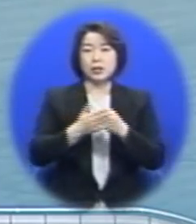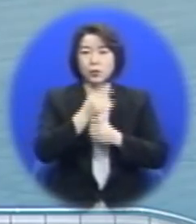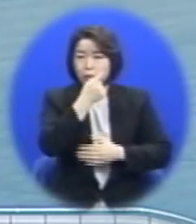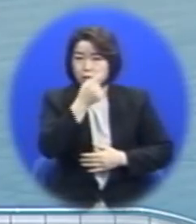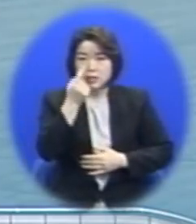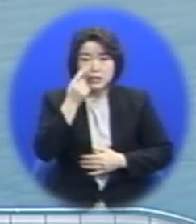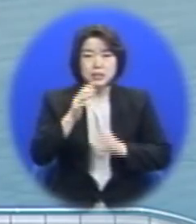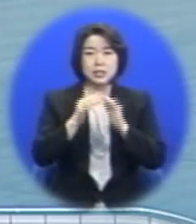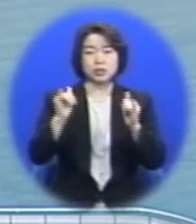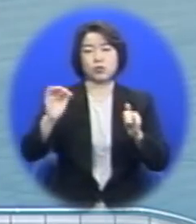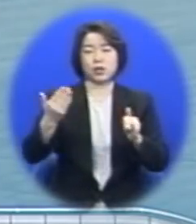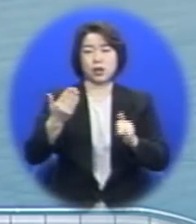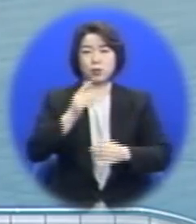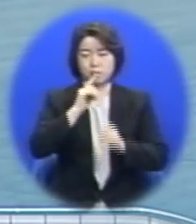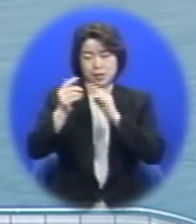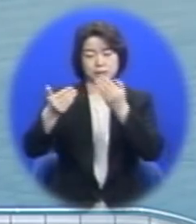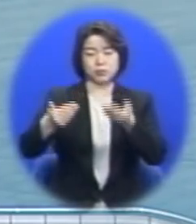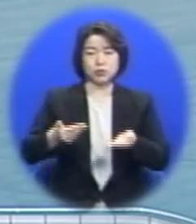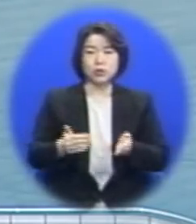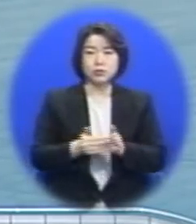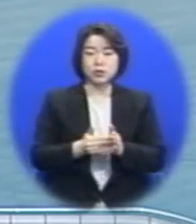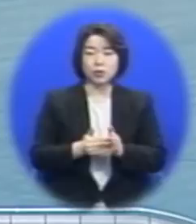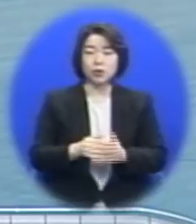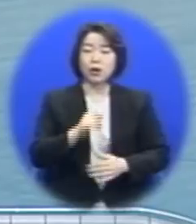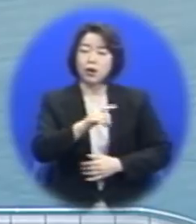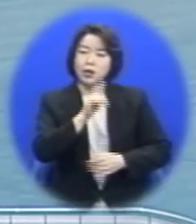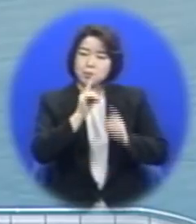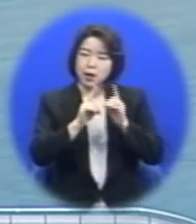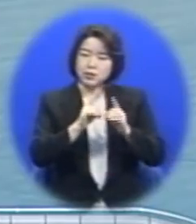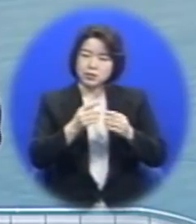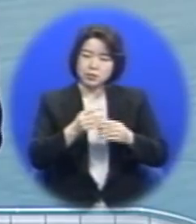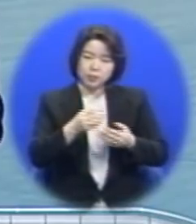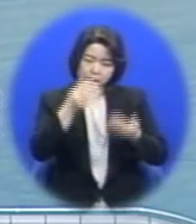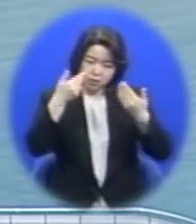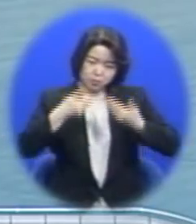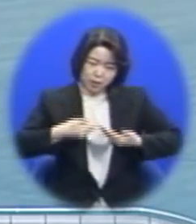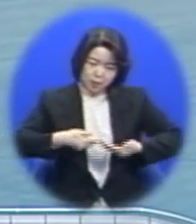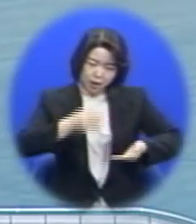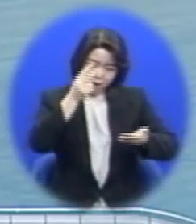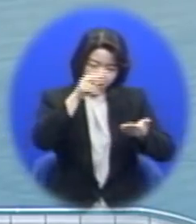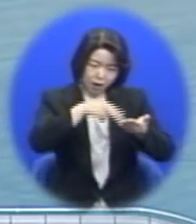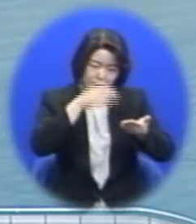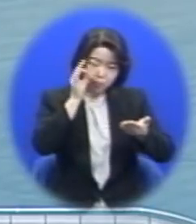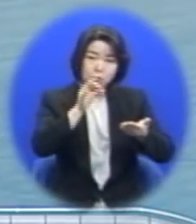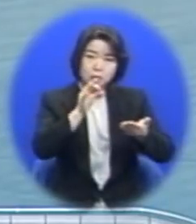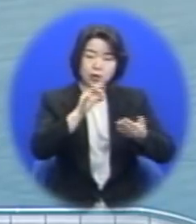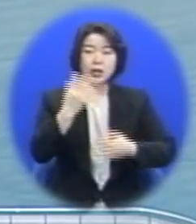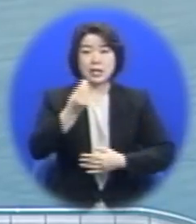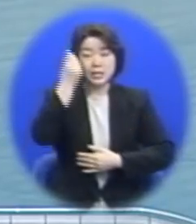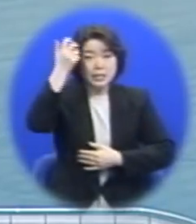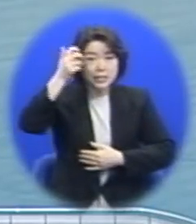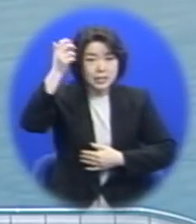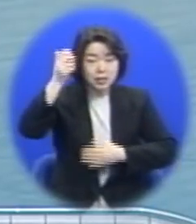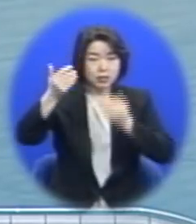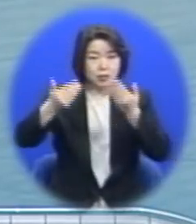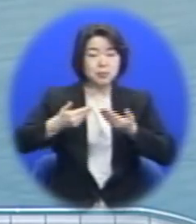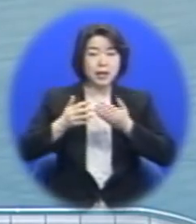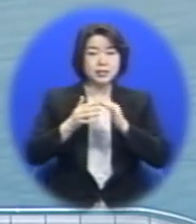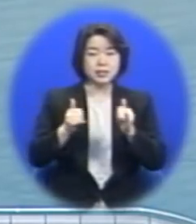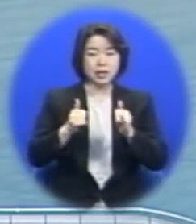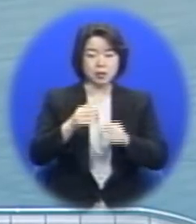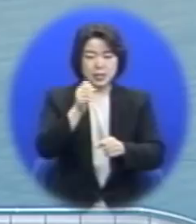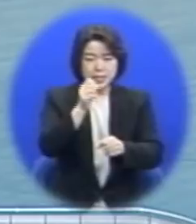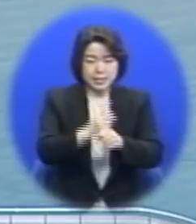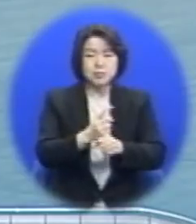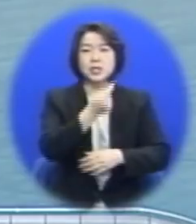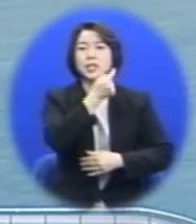되라고 말씀하셨습니다. 이 말씀을 가만히 보면 성령 받은 사람은 이미 다 증인이라는 것을